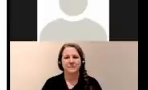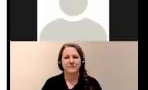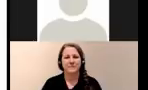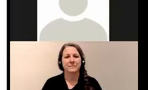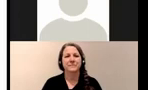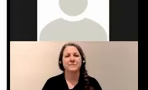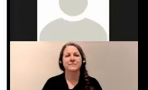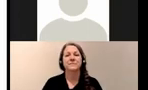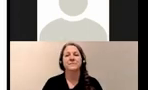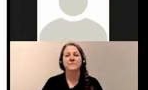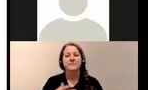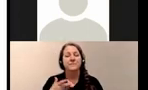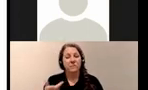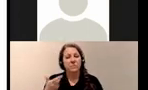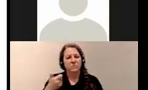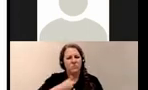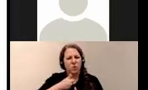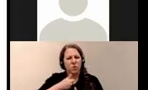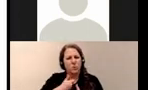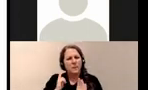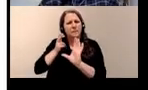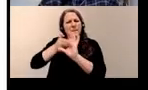d'en organiser aurait pu être aussi